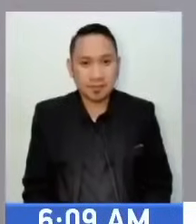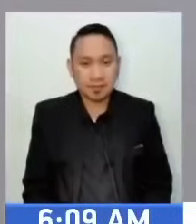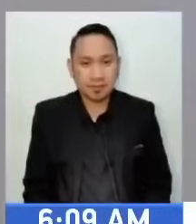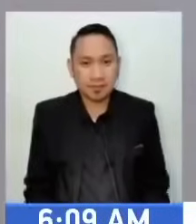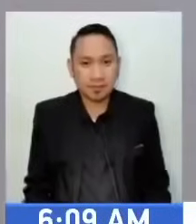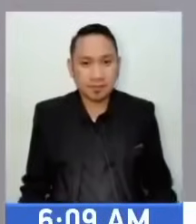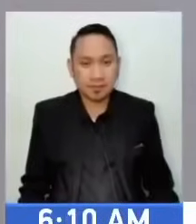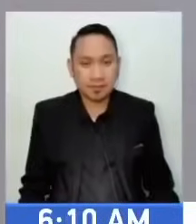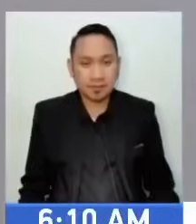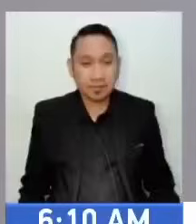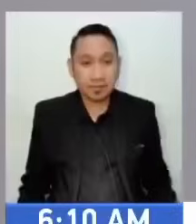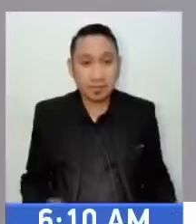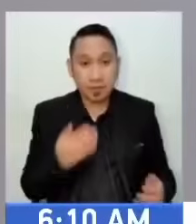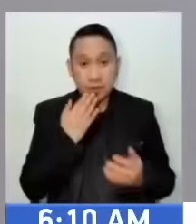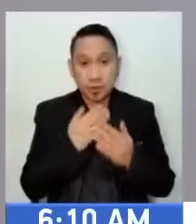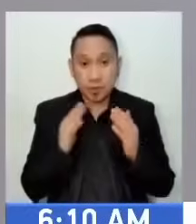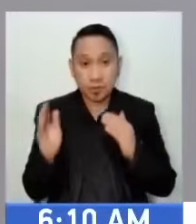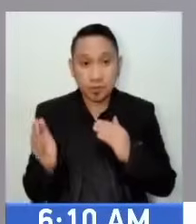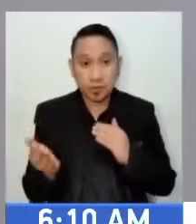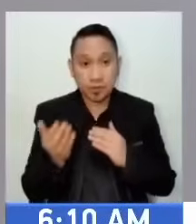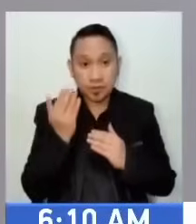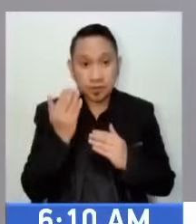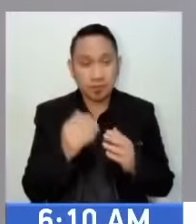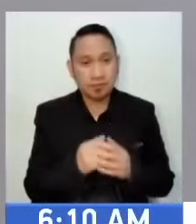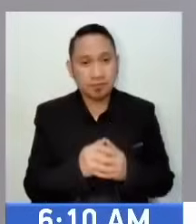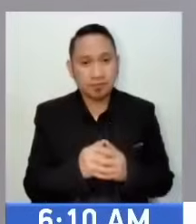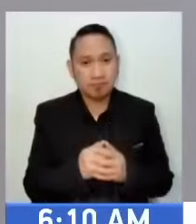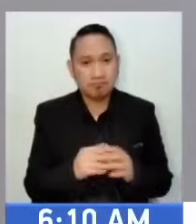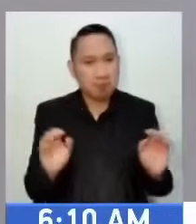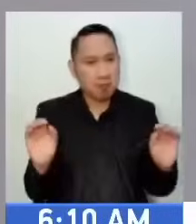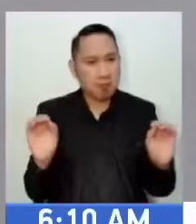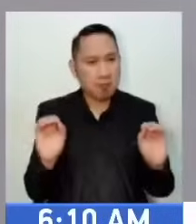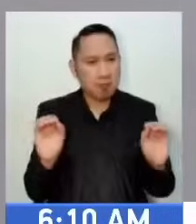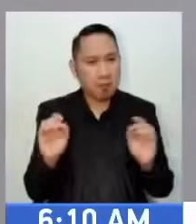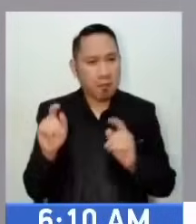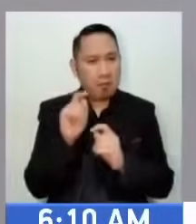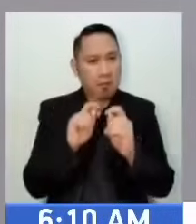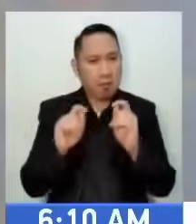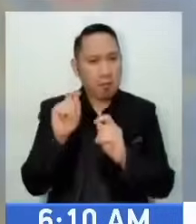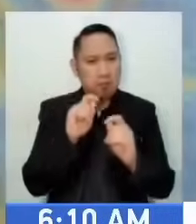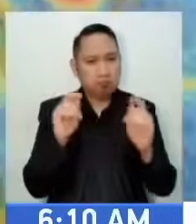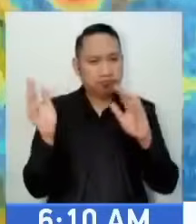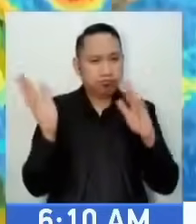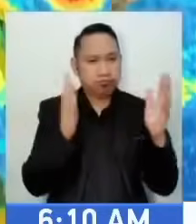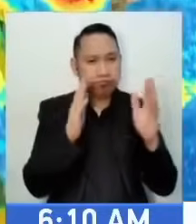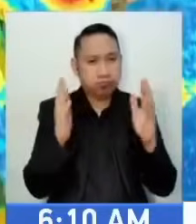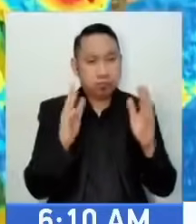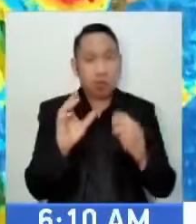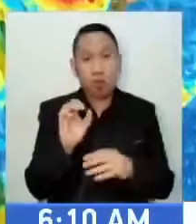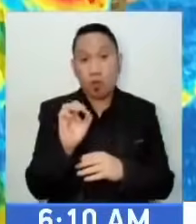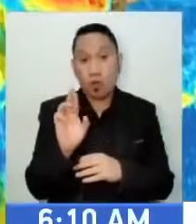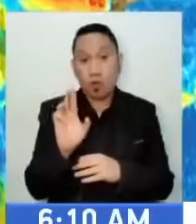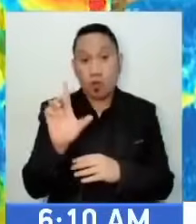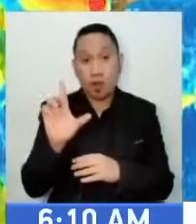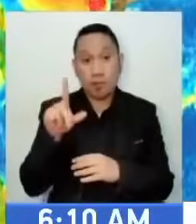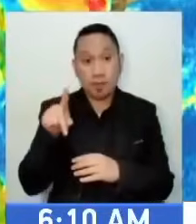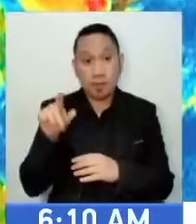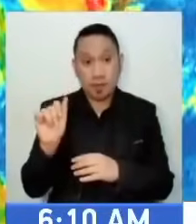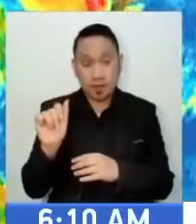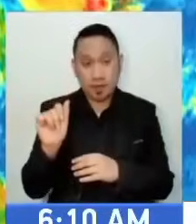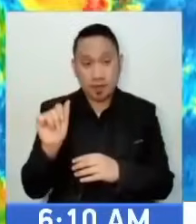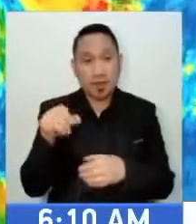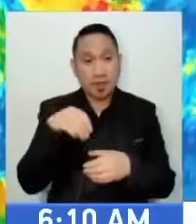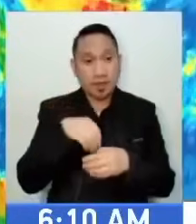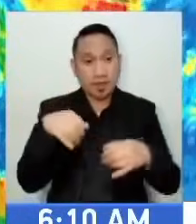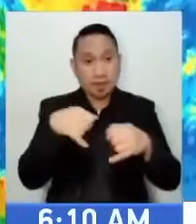Magandang umaga mga kapuso, wala tayong binabantayang bagyo o low pressure area sa loob ng Philippine Area of Responsibility. Sa kabila